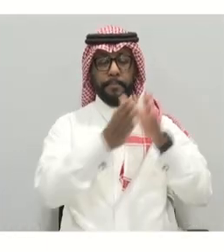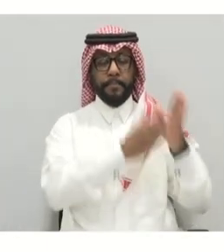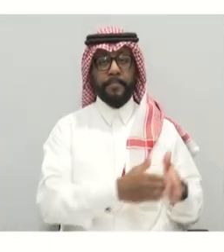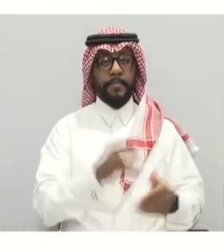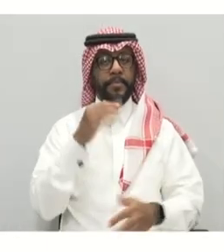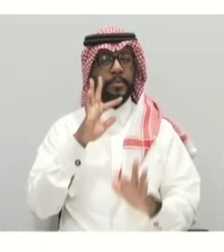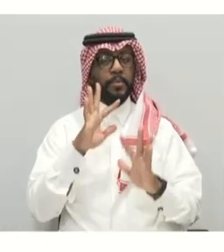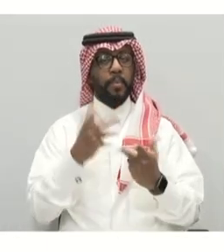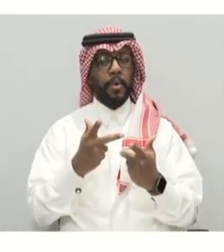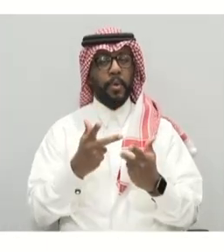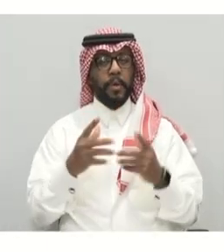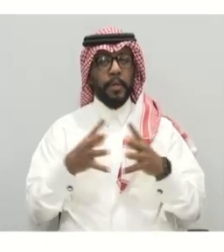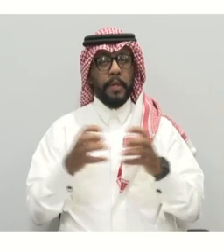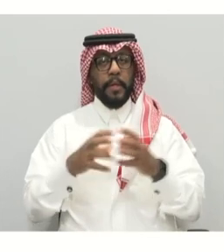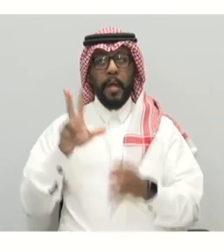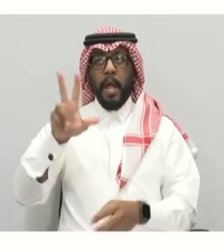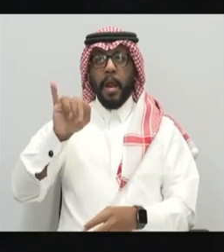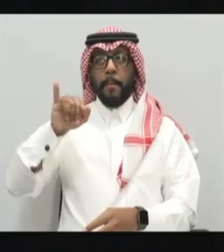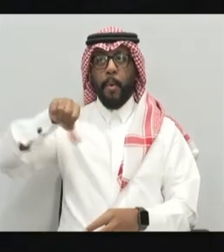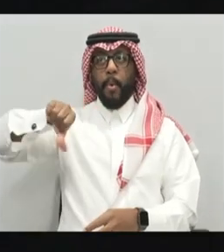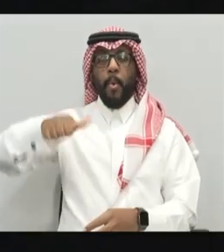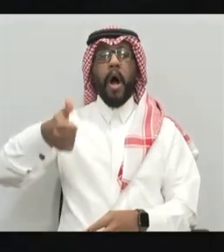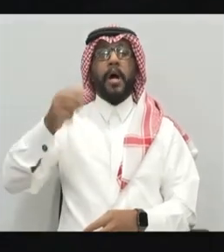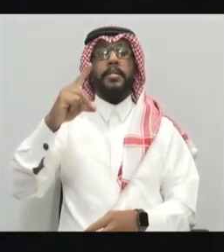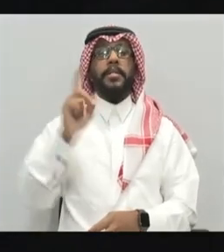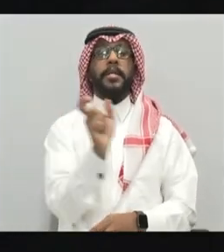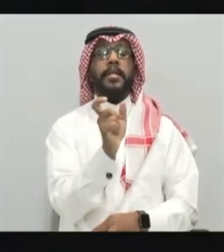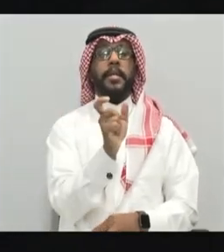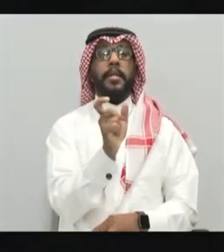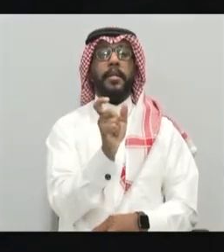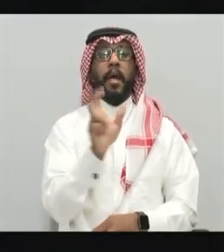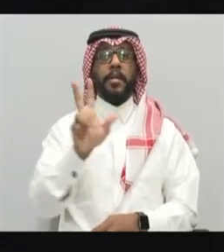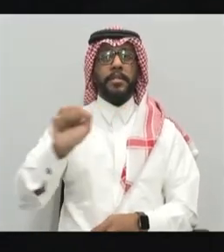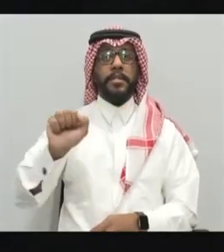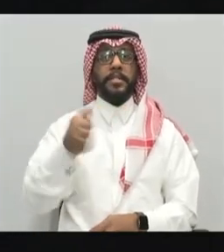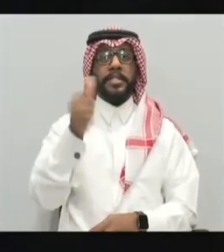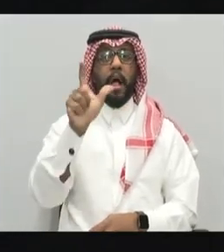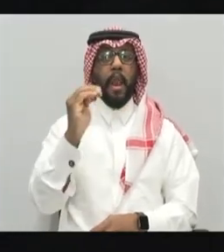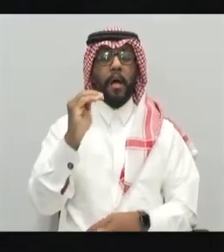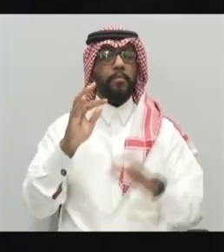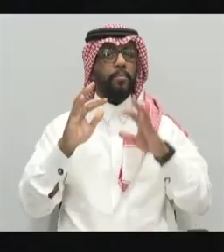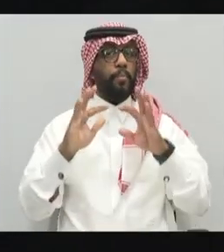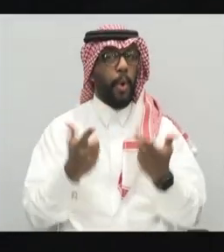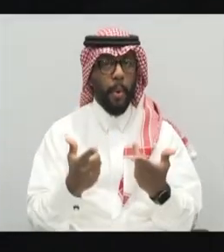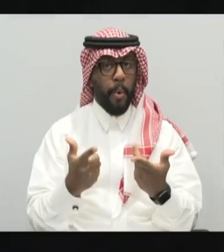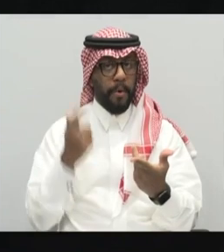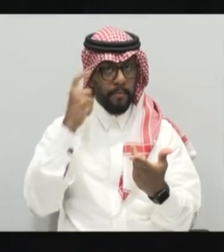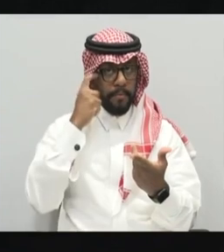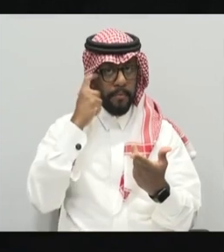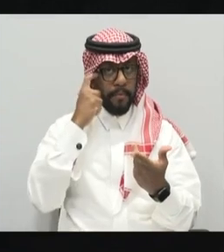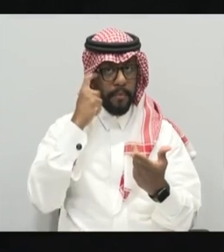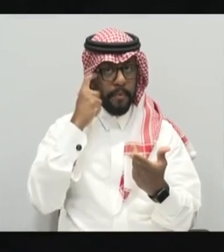اذا من هو المواطن الصالح طلابي وطالباتي احسنتم بارك الله فيكم